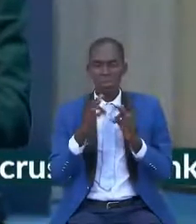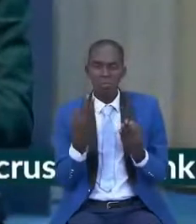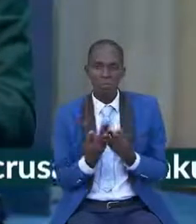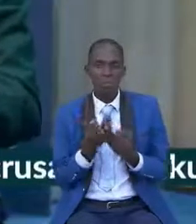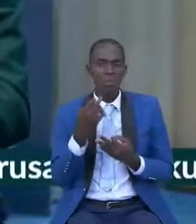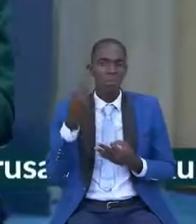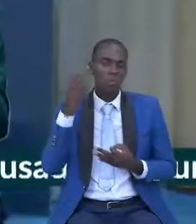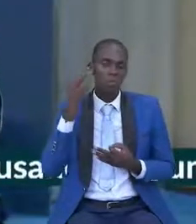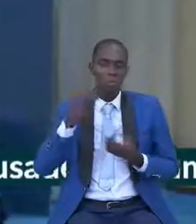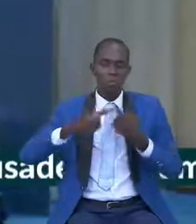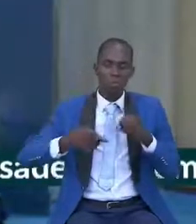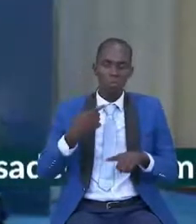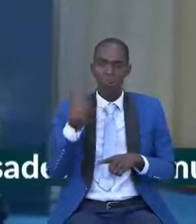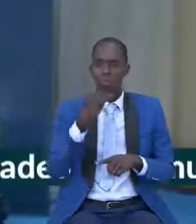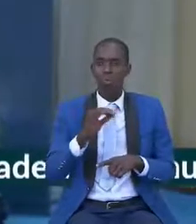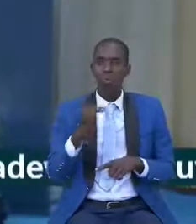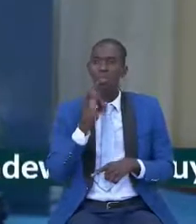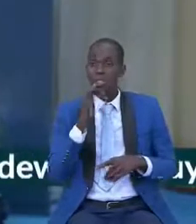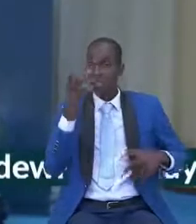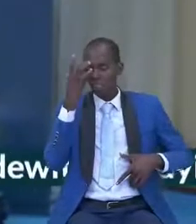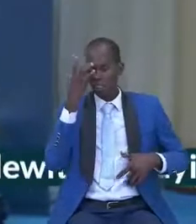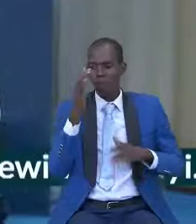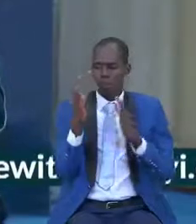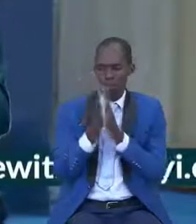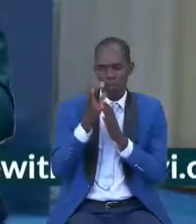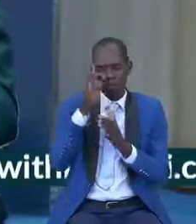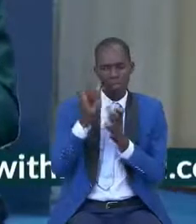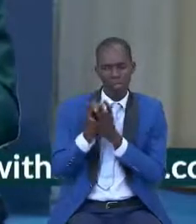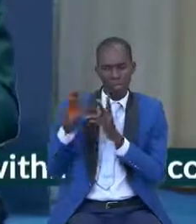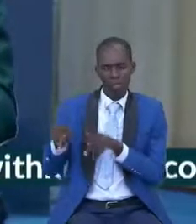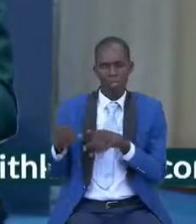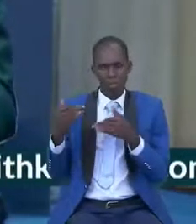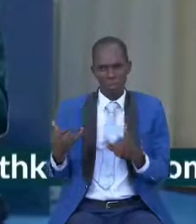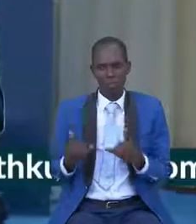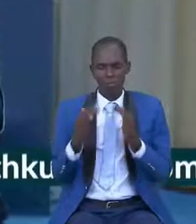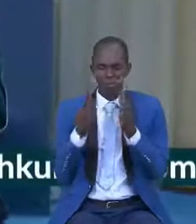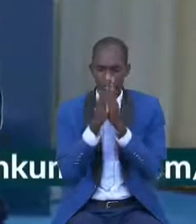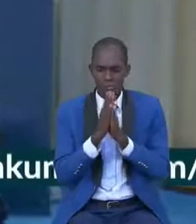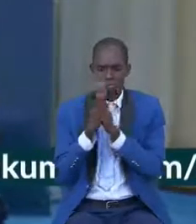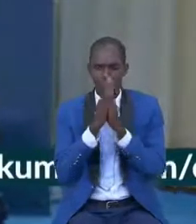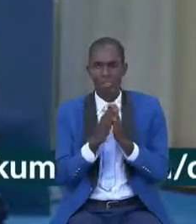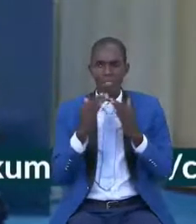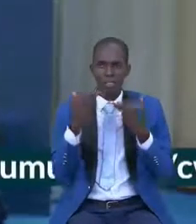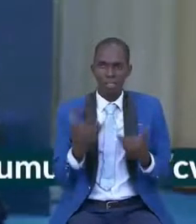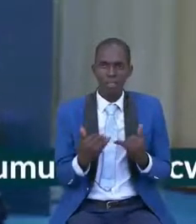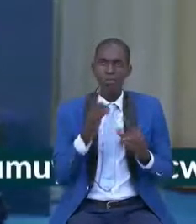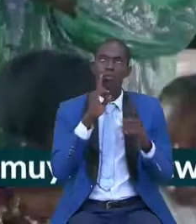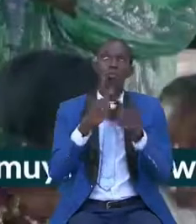as amenés, ou bien si tu as un parent malade à l'hôpital, à la maison, invoque le Seigneur en sa